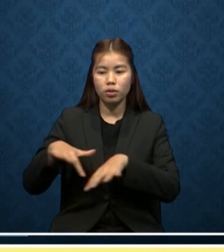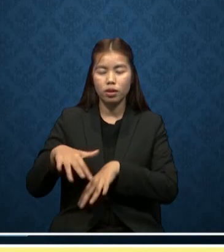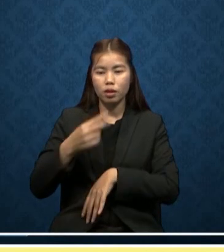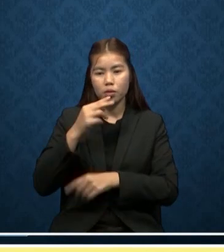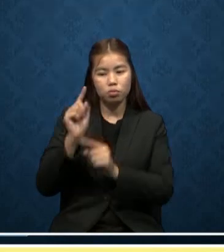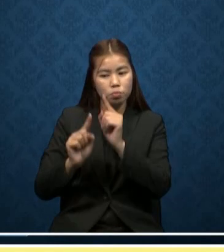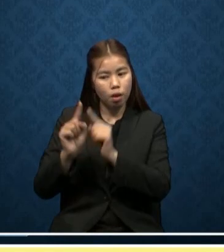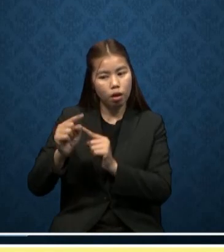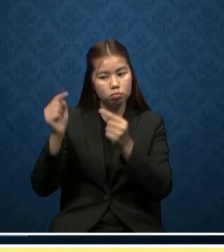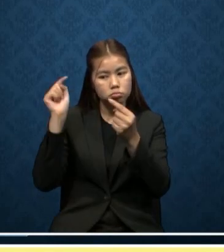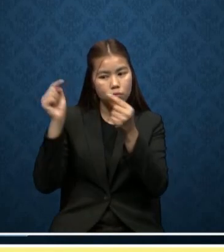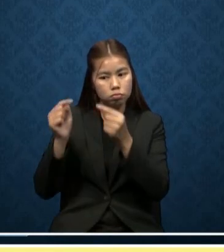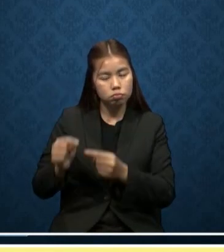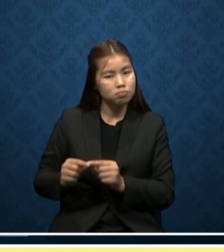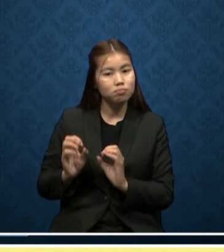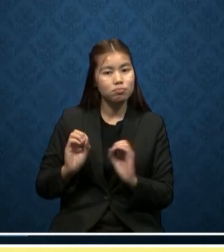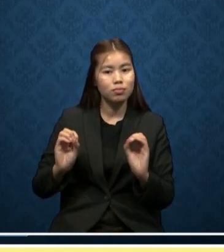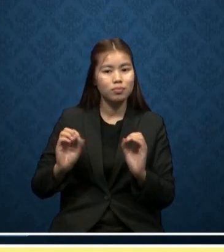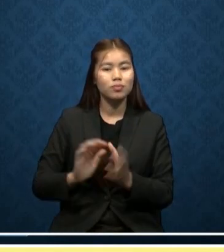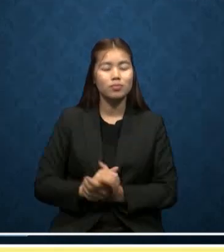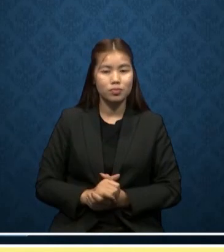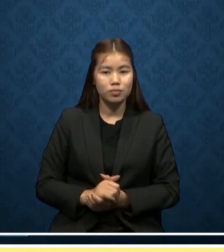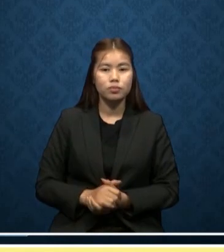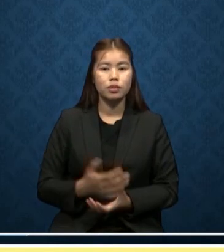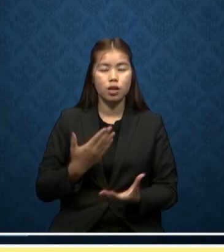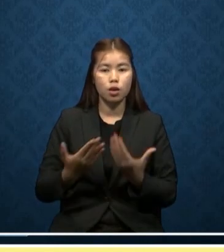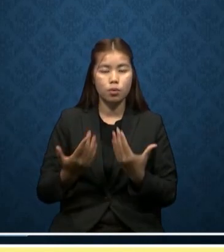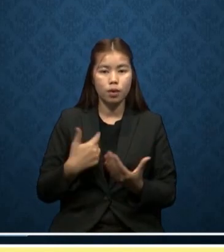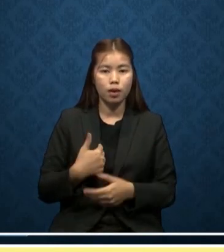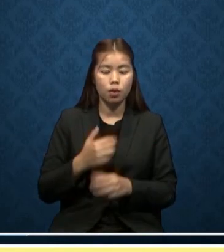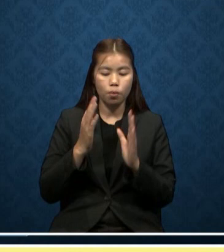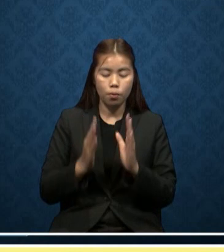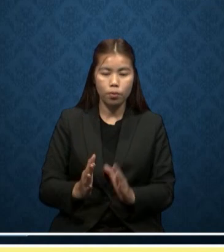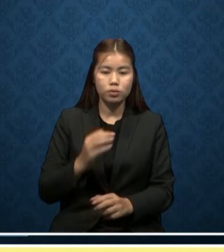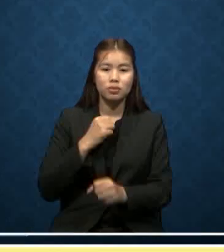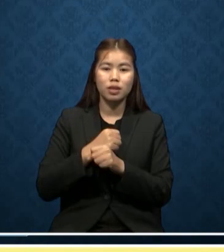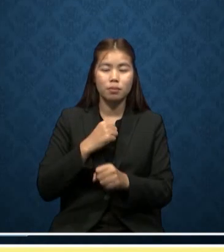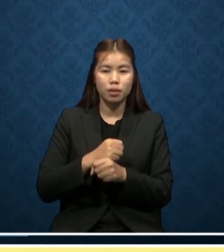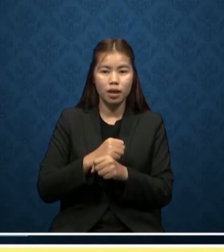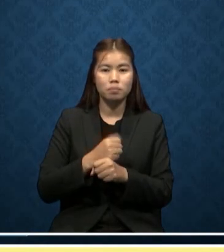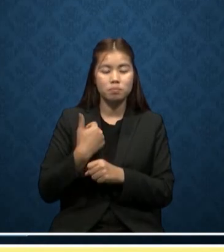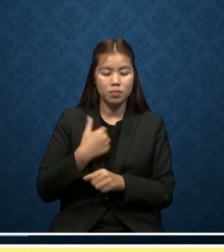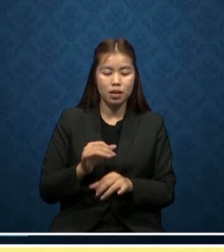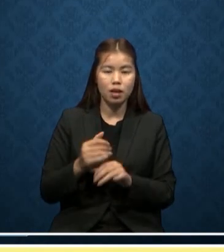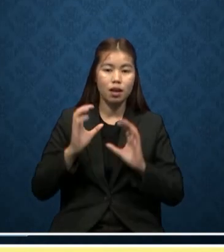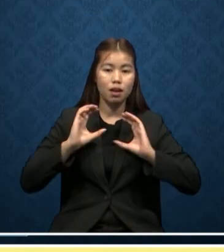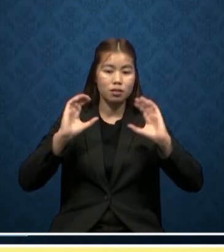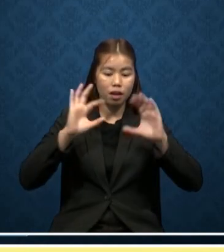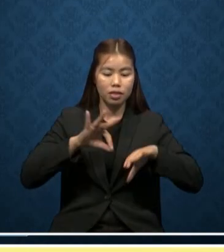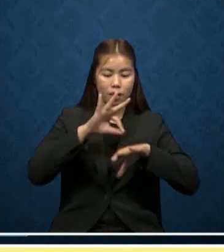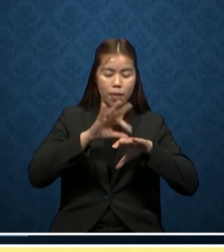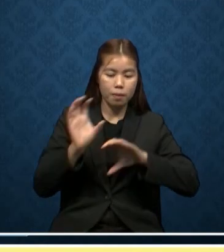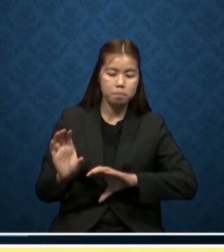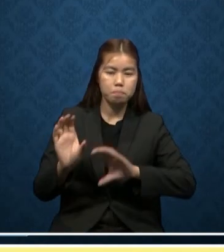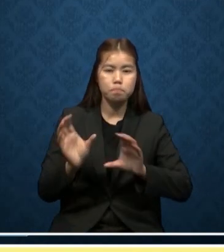หมายของแผนอีกอย่างหนึก็คือข้าราชการเองก็มีการปรับย้ายปรับเปลี่ยนสูงขึ้นอะไรพวกเนี้ยนะครับ